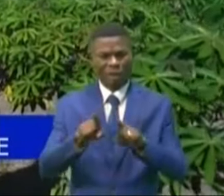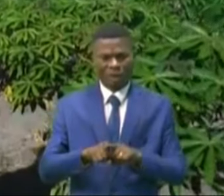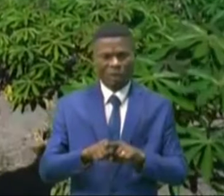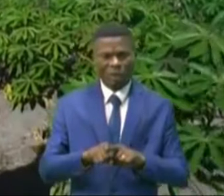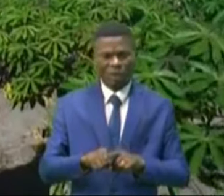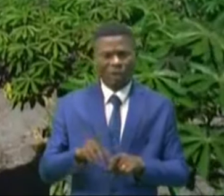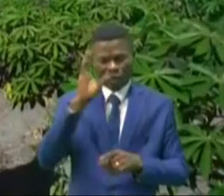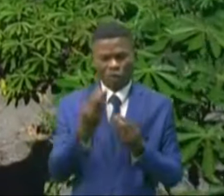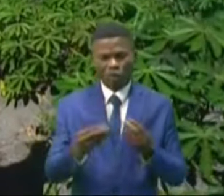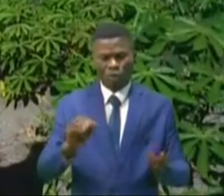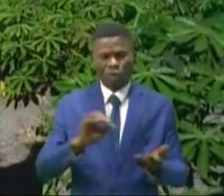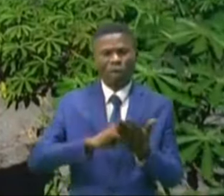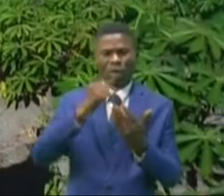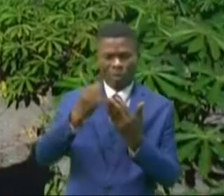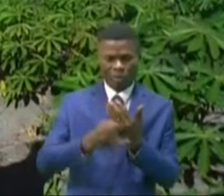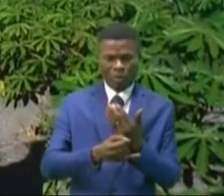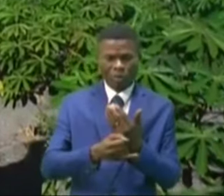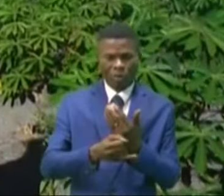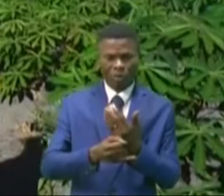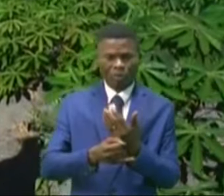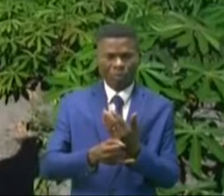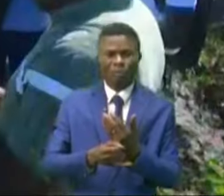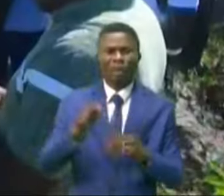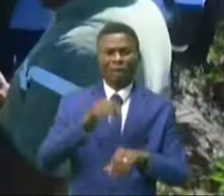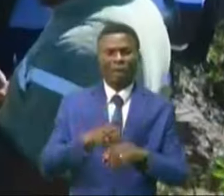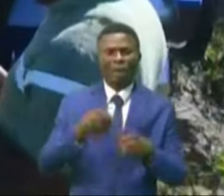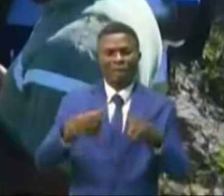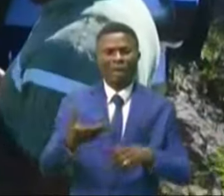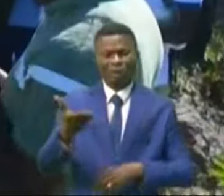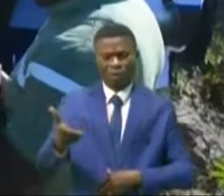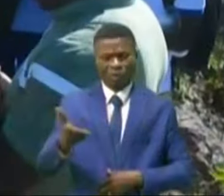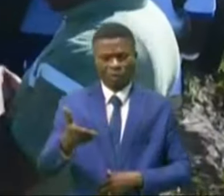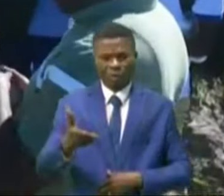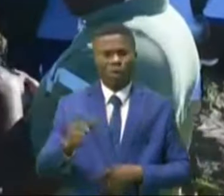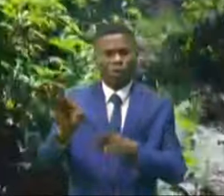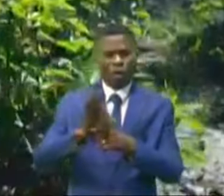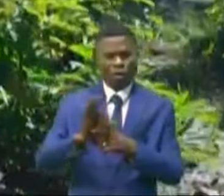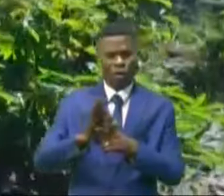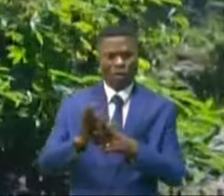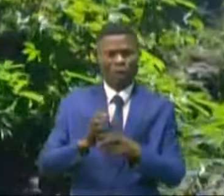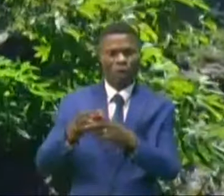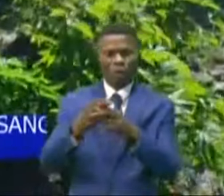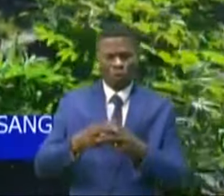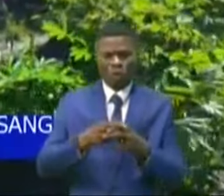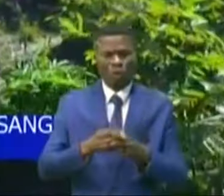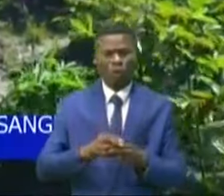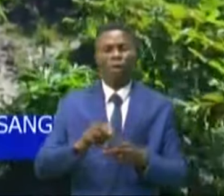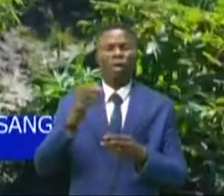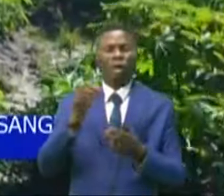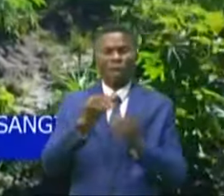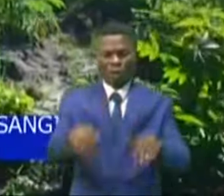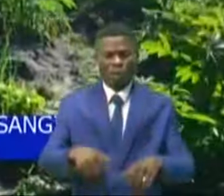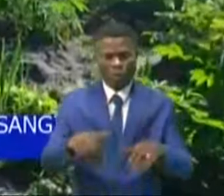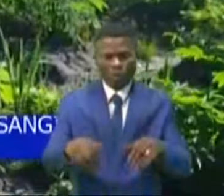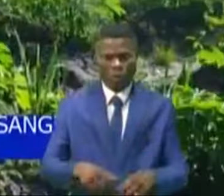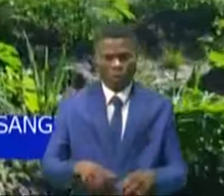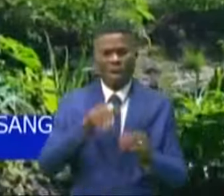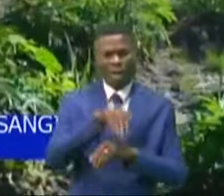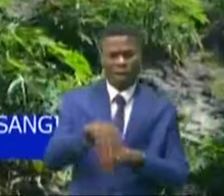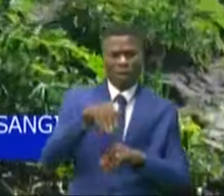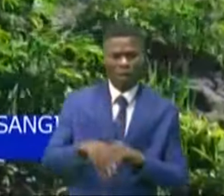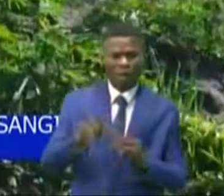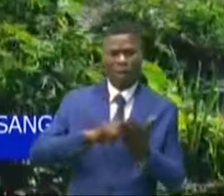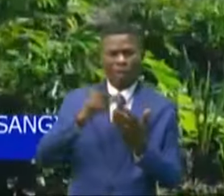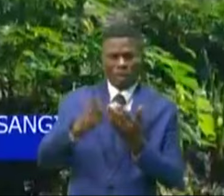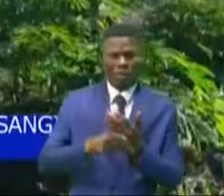les acquis du projet pendant tout le temps qui nous reste. Un noyau sera formé pour la surveillance de la culture de manioc, même après le projet Picagel qui a